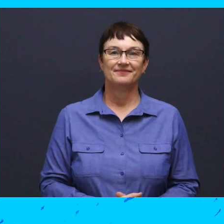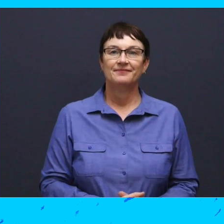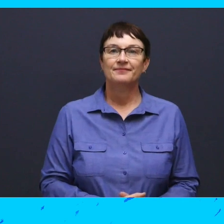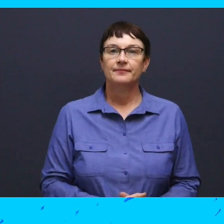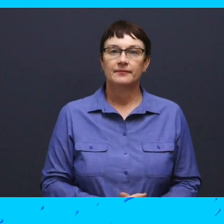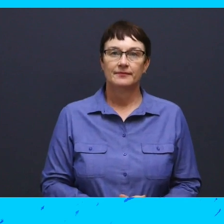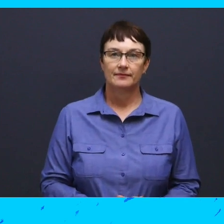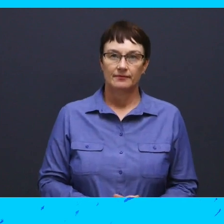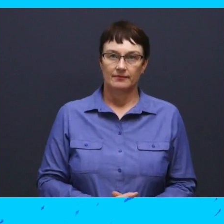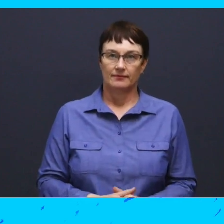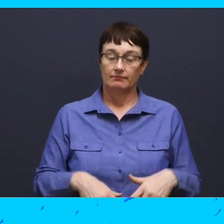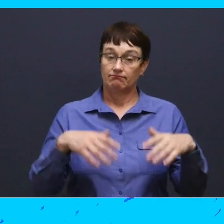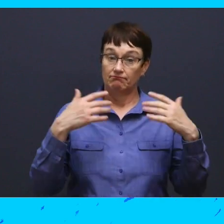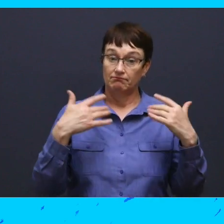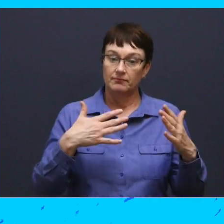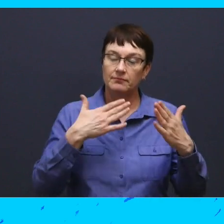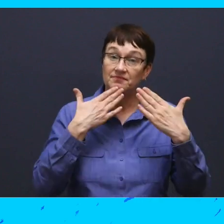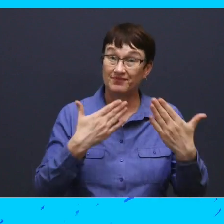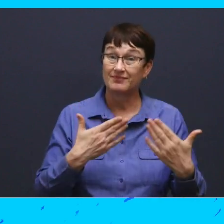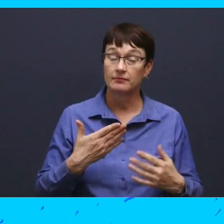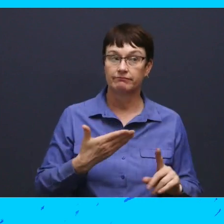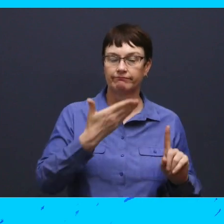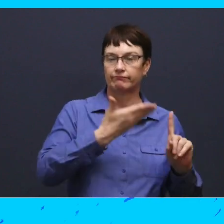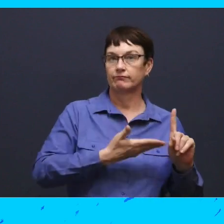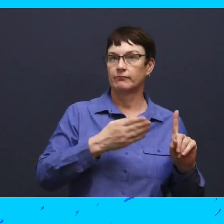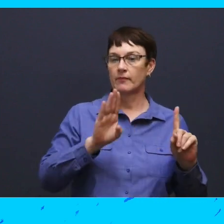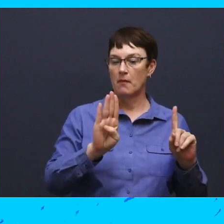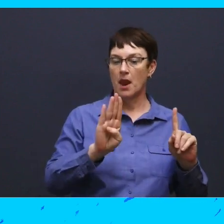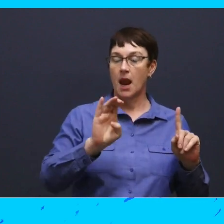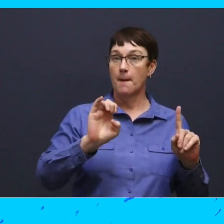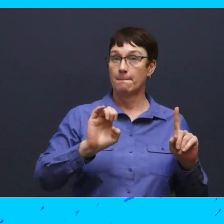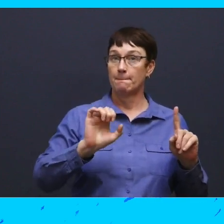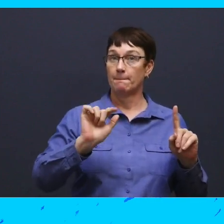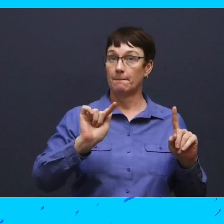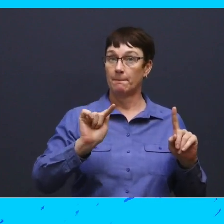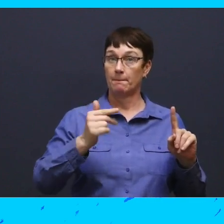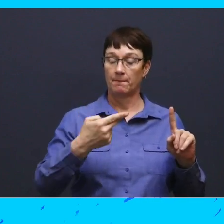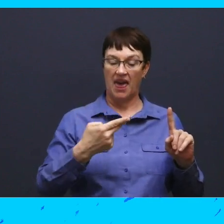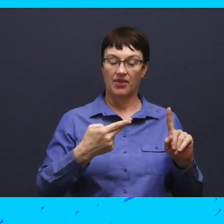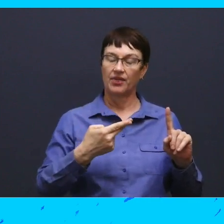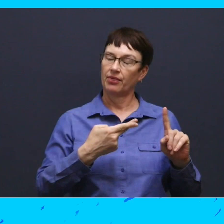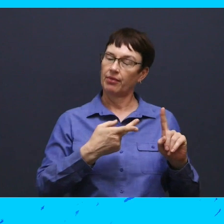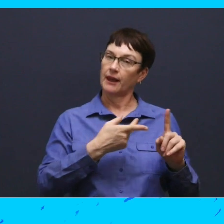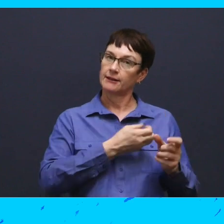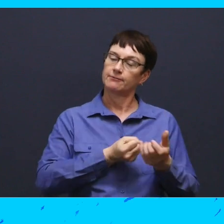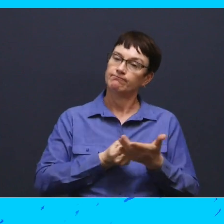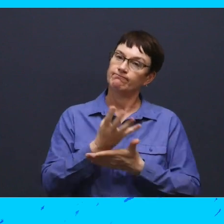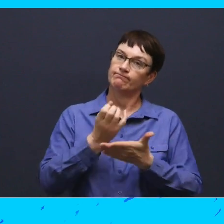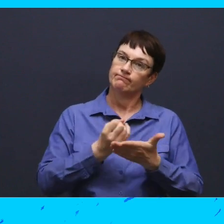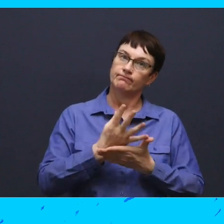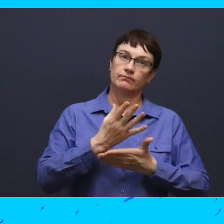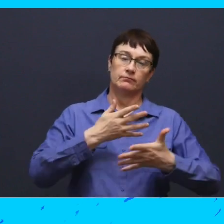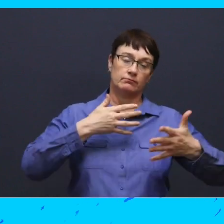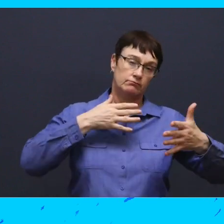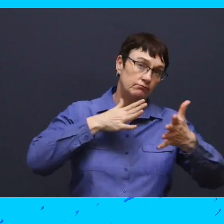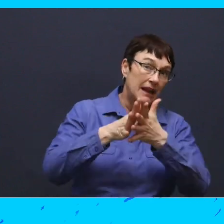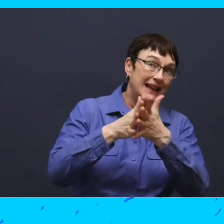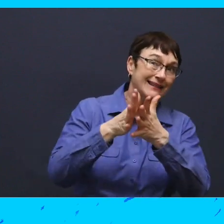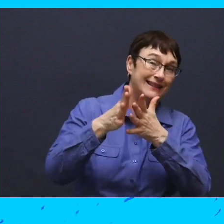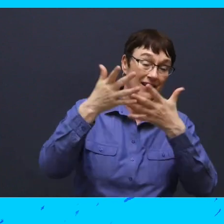la parole à Lilibet pour qu'on puisse continuer notre conversation.